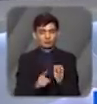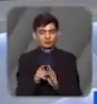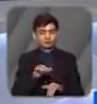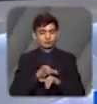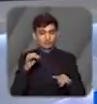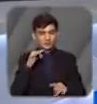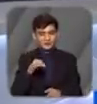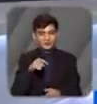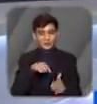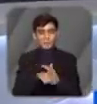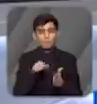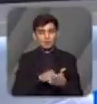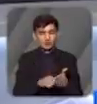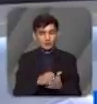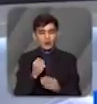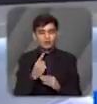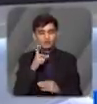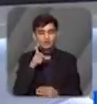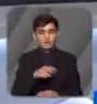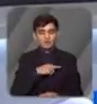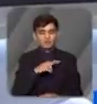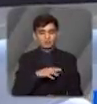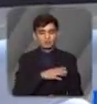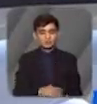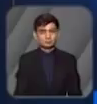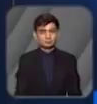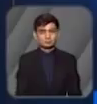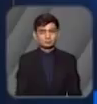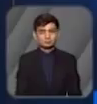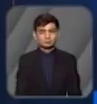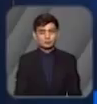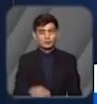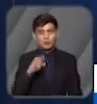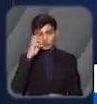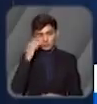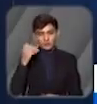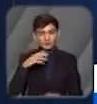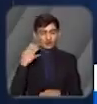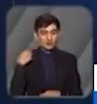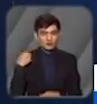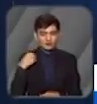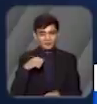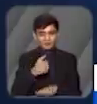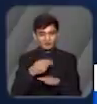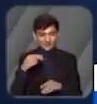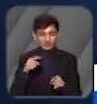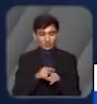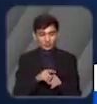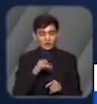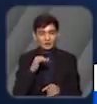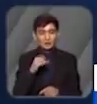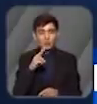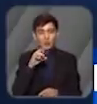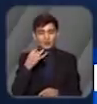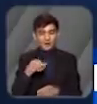ұласқан. Соның салдарынан 11 адам қаза тауып отыр. Мемлекет басшысы Қордайға іссапары кезінде Қаракемер